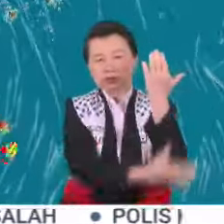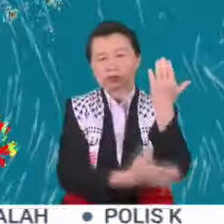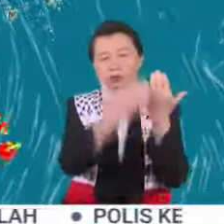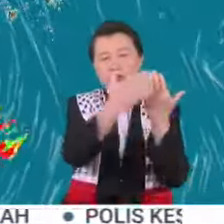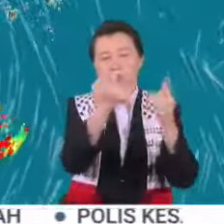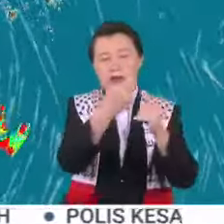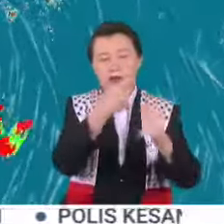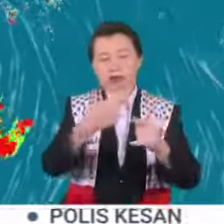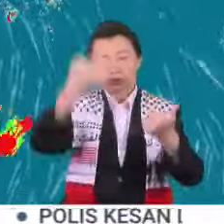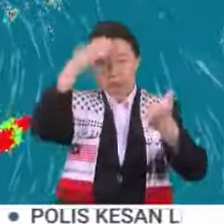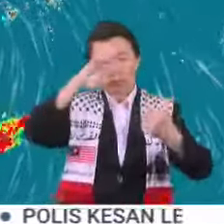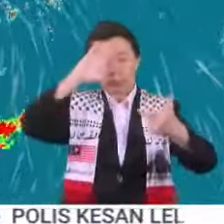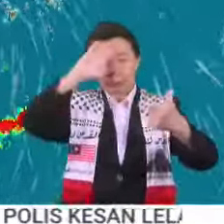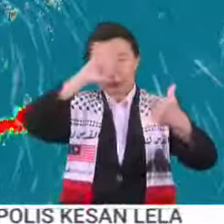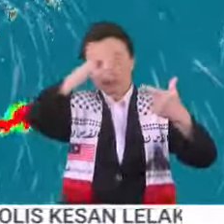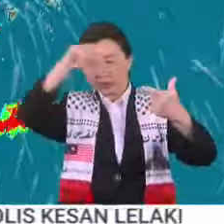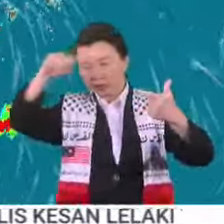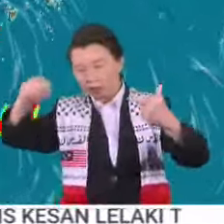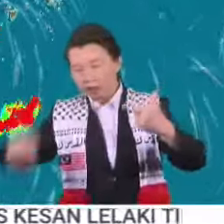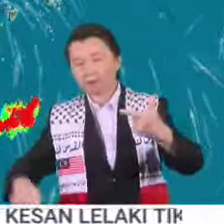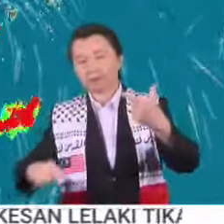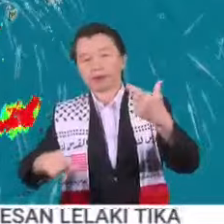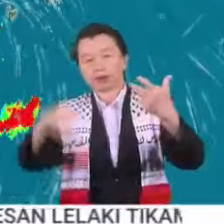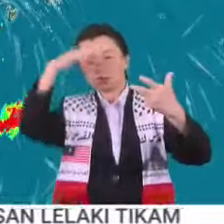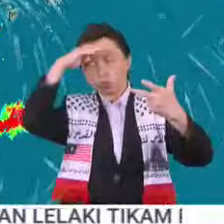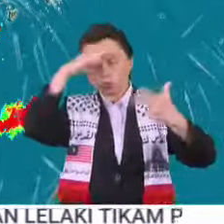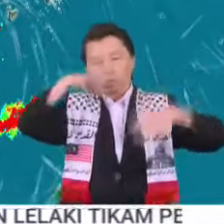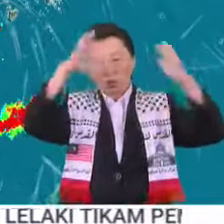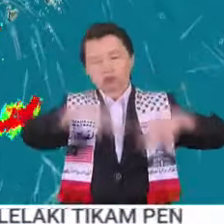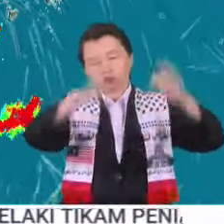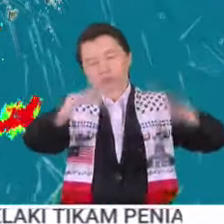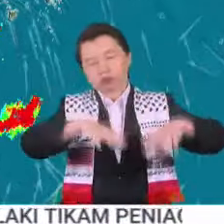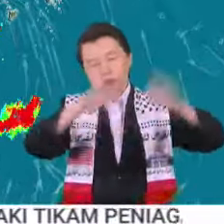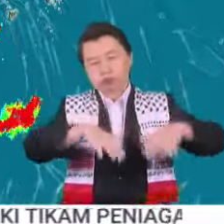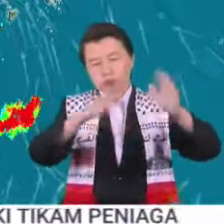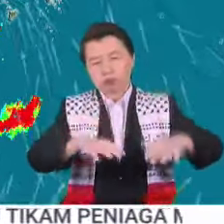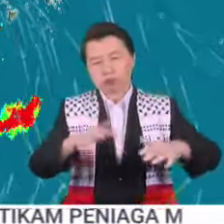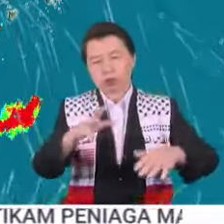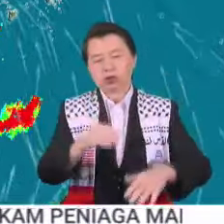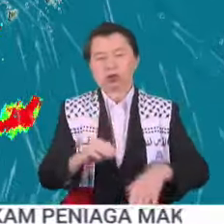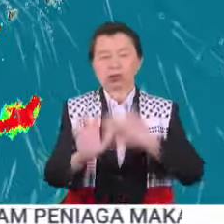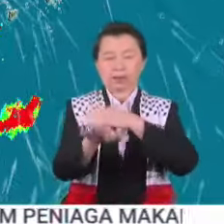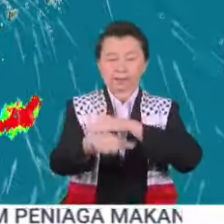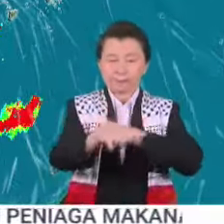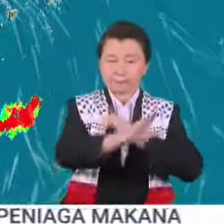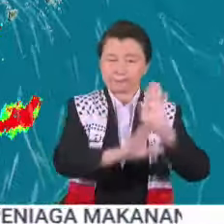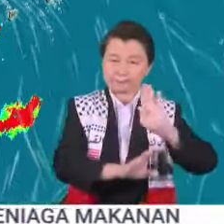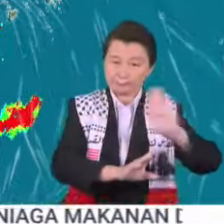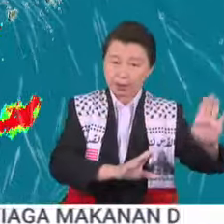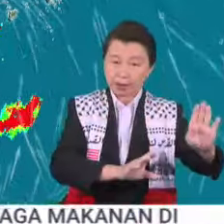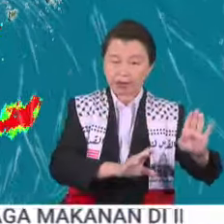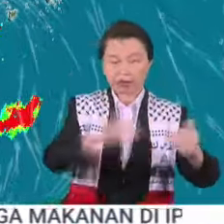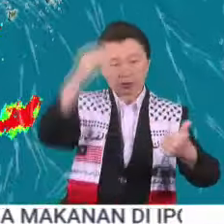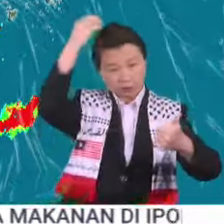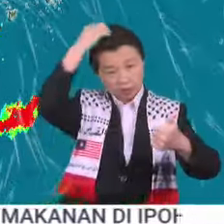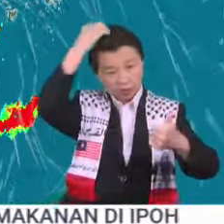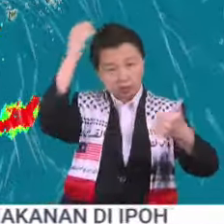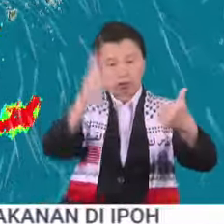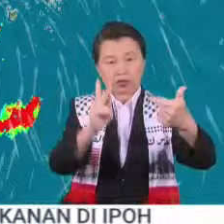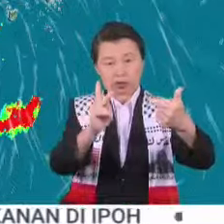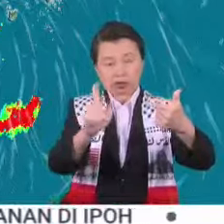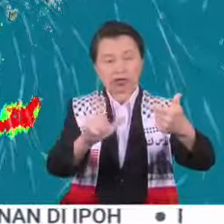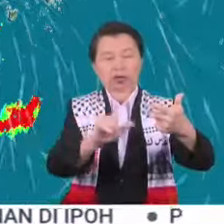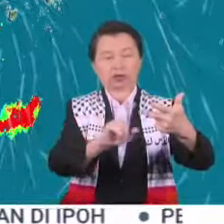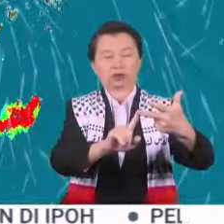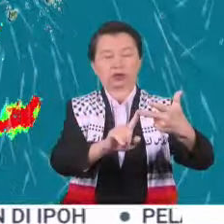Malaysia, daripada negeri Perlis sehingga ke negeri Johor. Di bahagian pantai barat semenanjung Malaysia, di negeri Selangor, Kuala